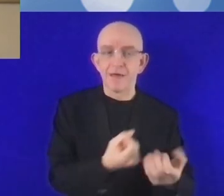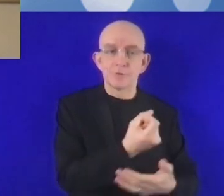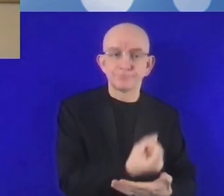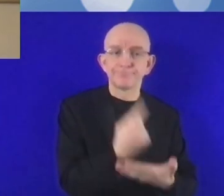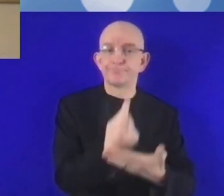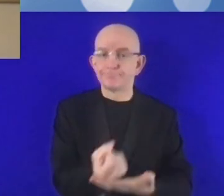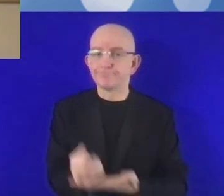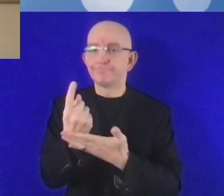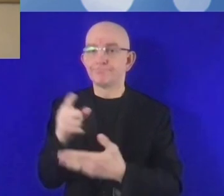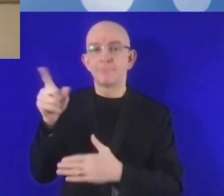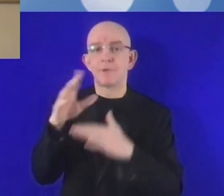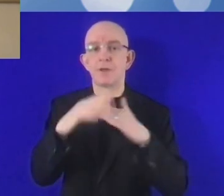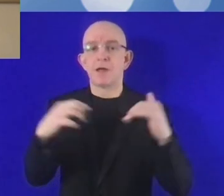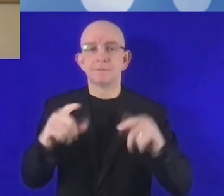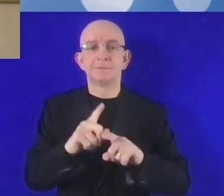компания.